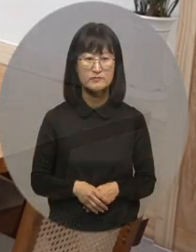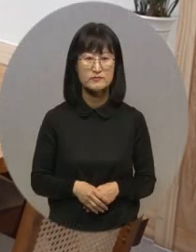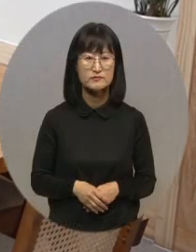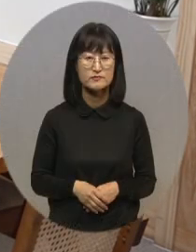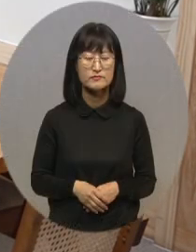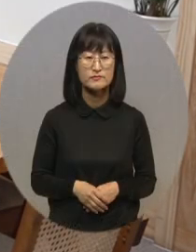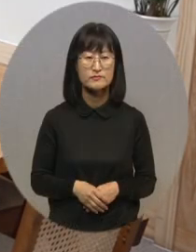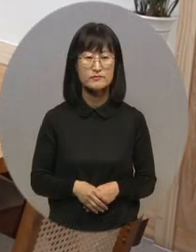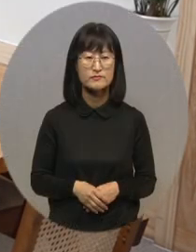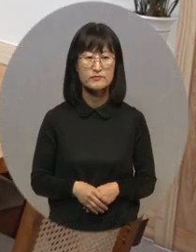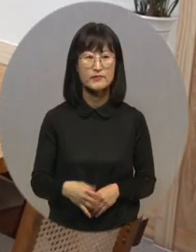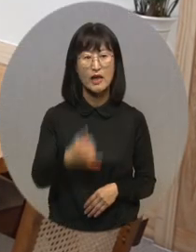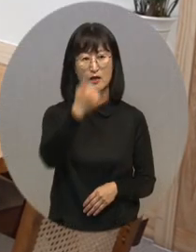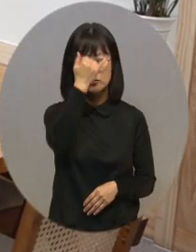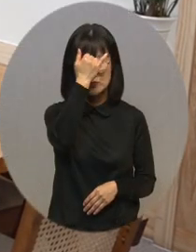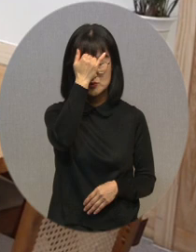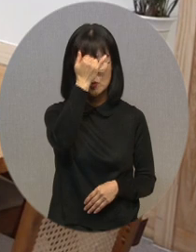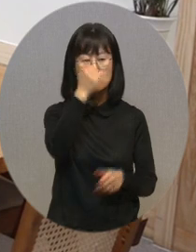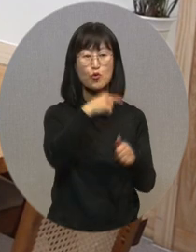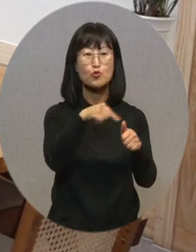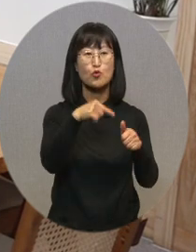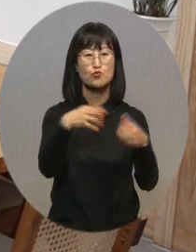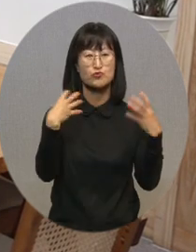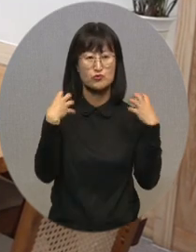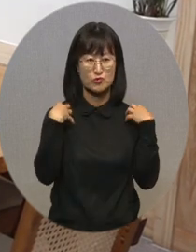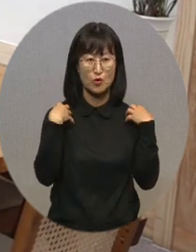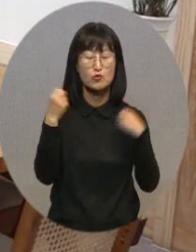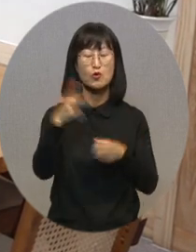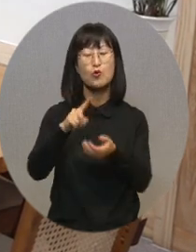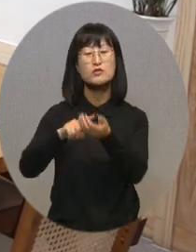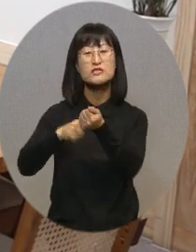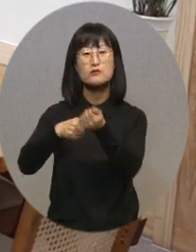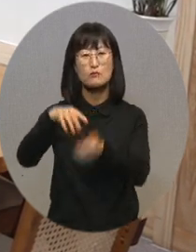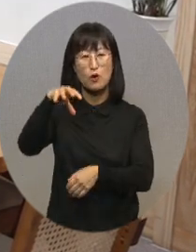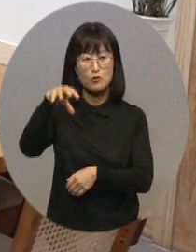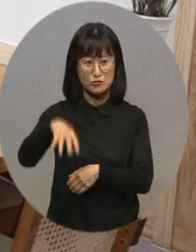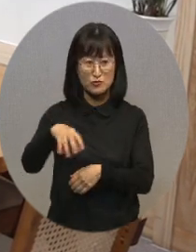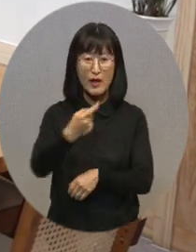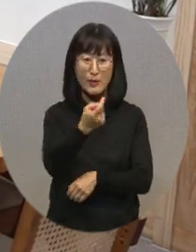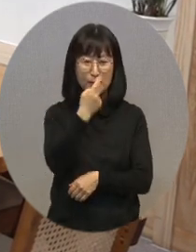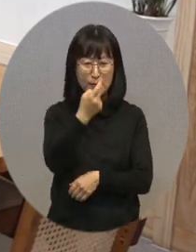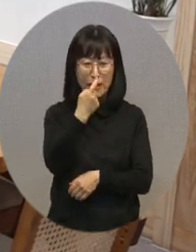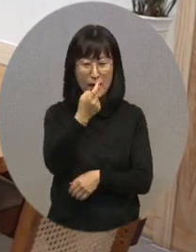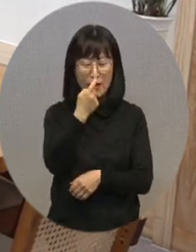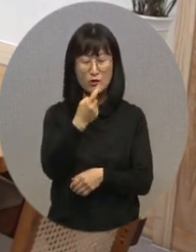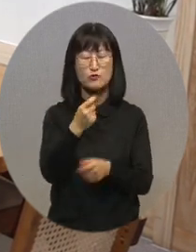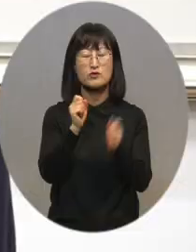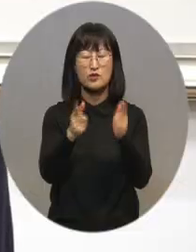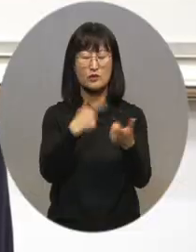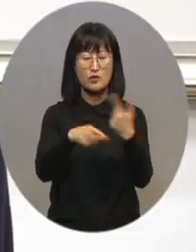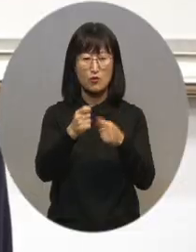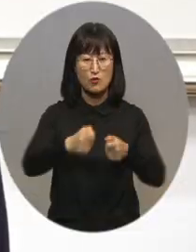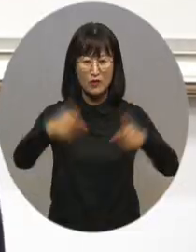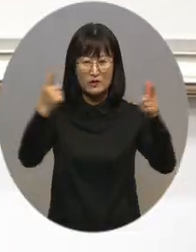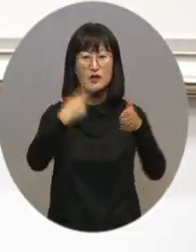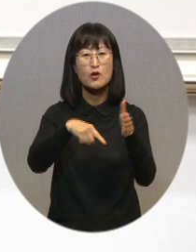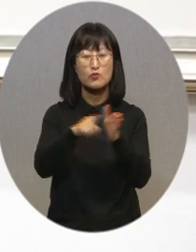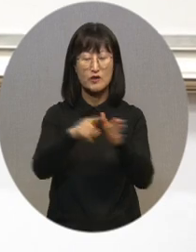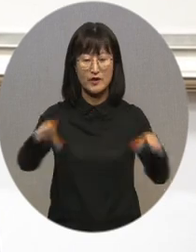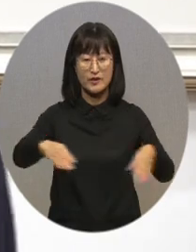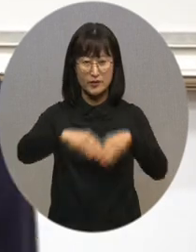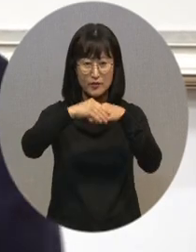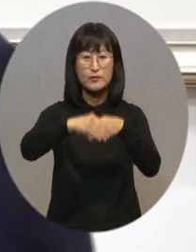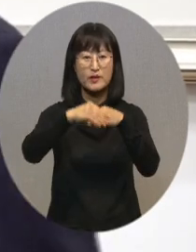충청북도교육청과 증평군은 11일 천문체험과 배움의 기회 확대를 위해 업무협약을 체결했습니다.